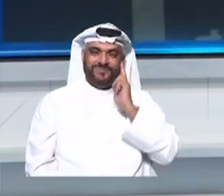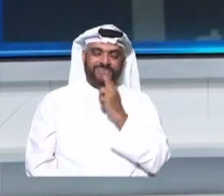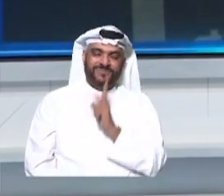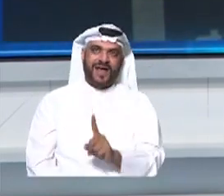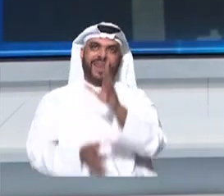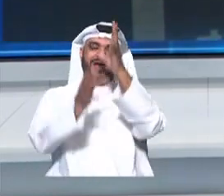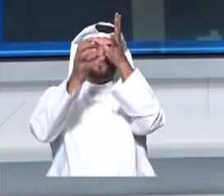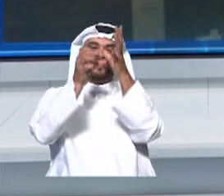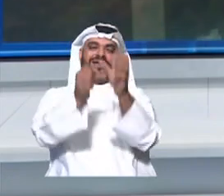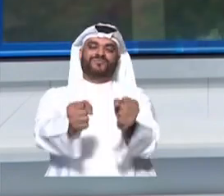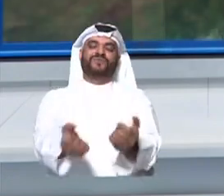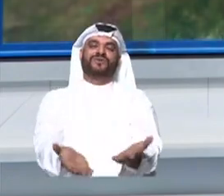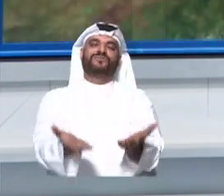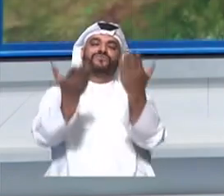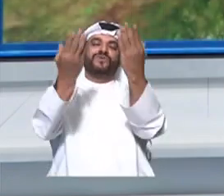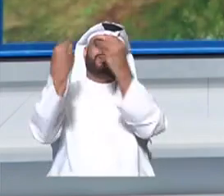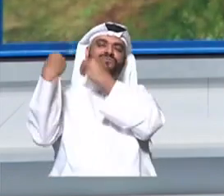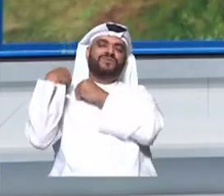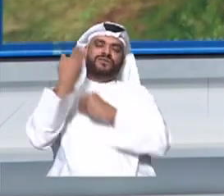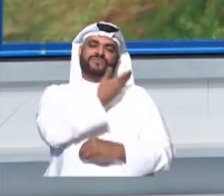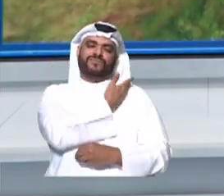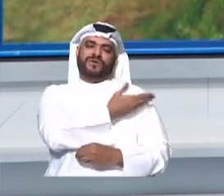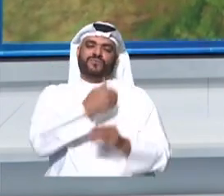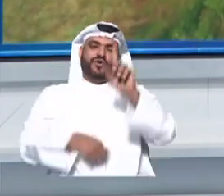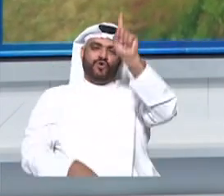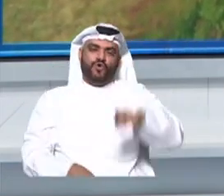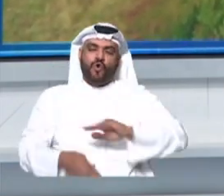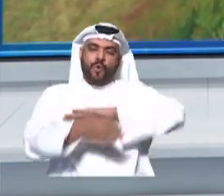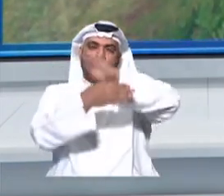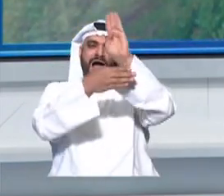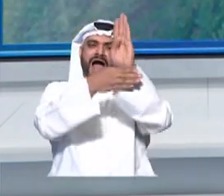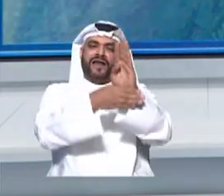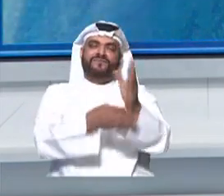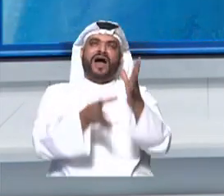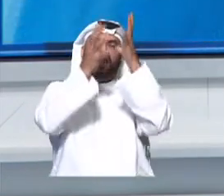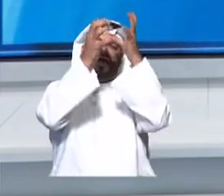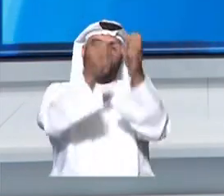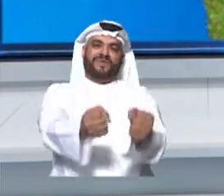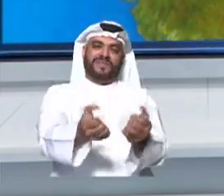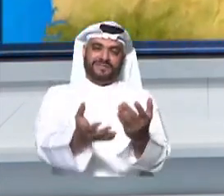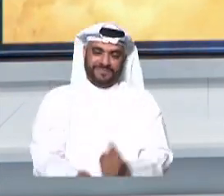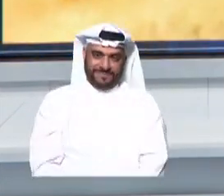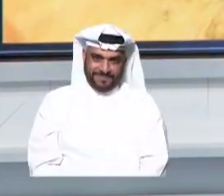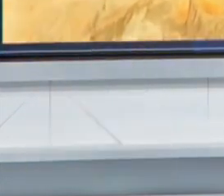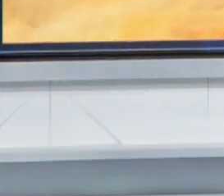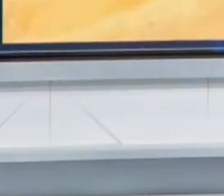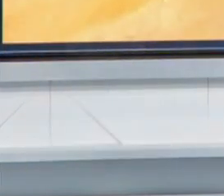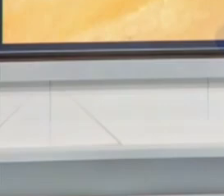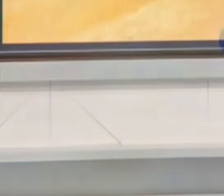المشاهدين، أشكركم على حسن المتابعة وناخذكم في جولة مع درجات الحرارة في بعض العواصم العربية والعالمية.